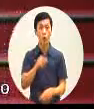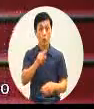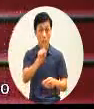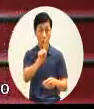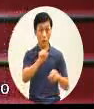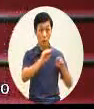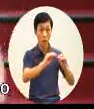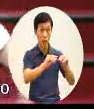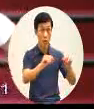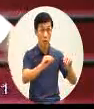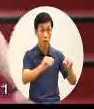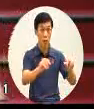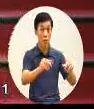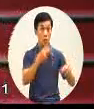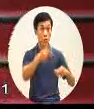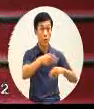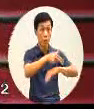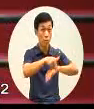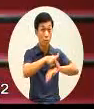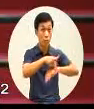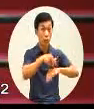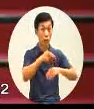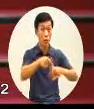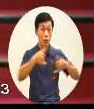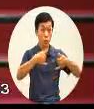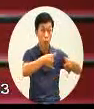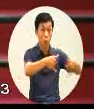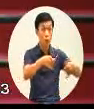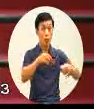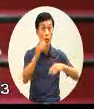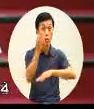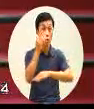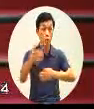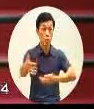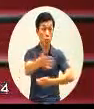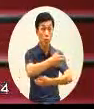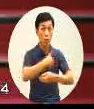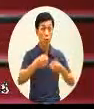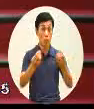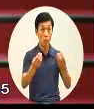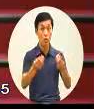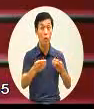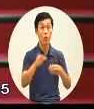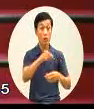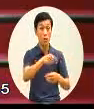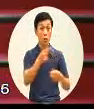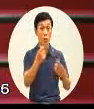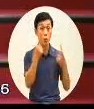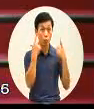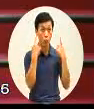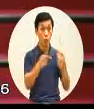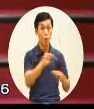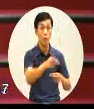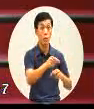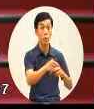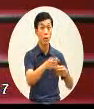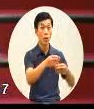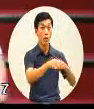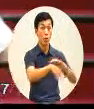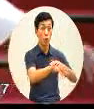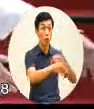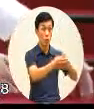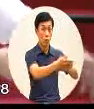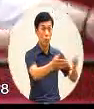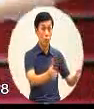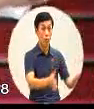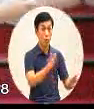要定规。这条做道路，因为政府无人征收，因为它本身的容积就在那边。